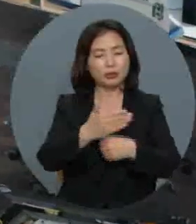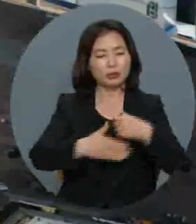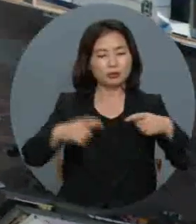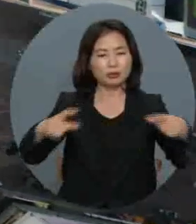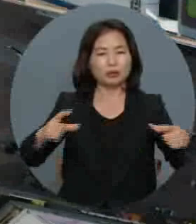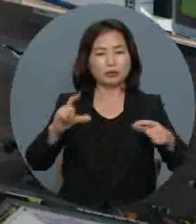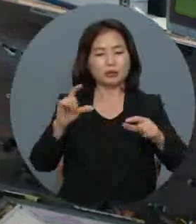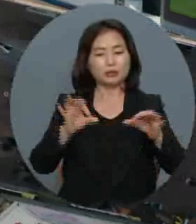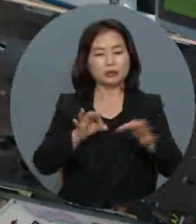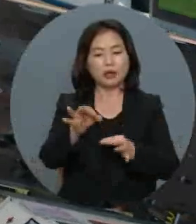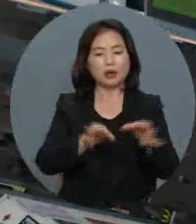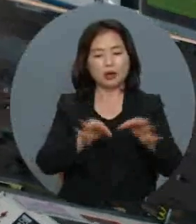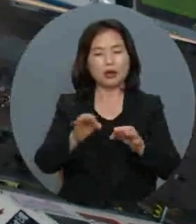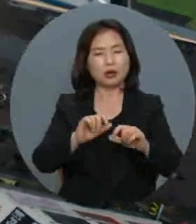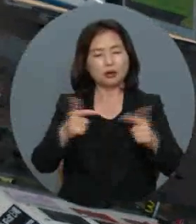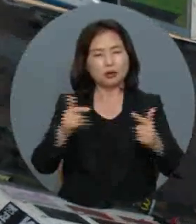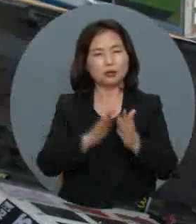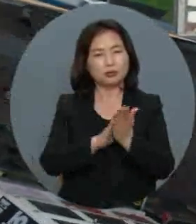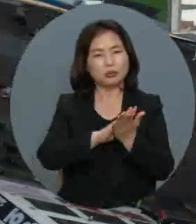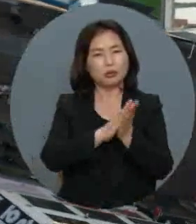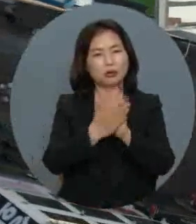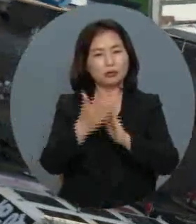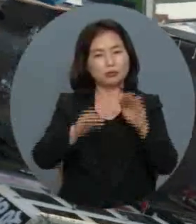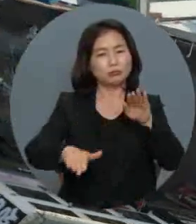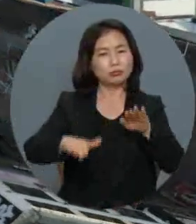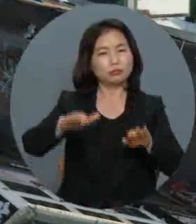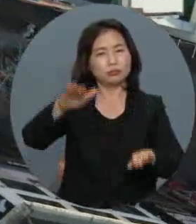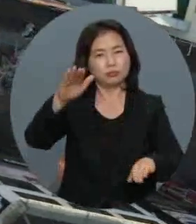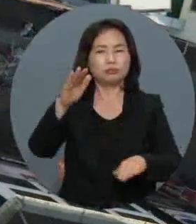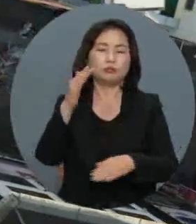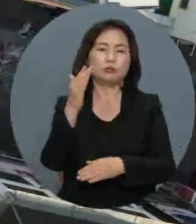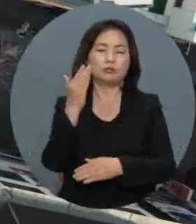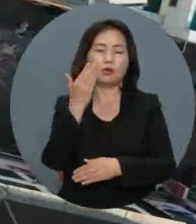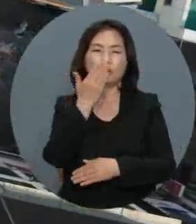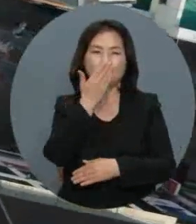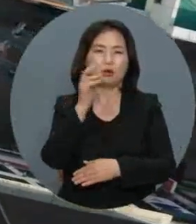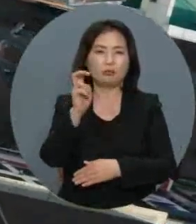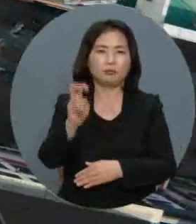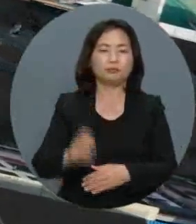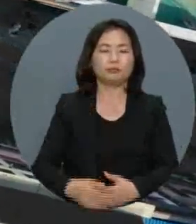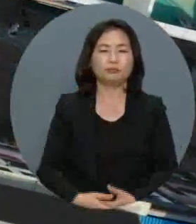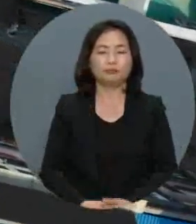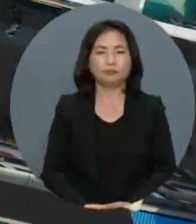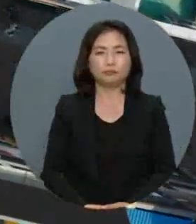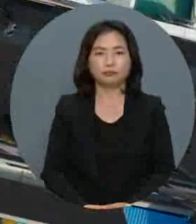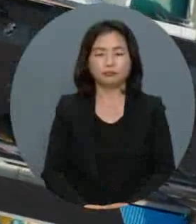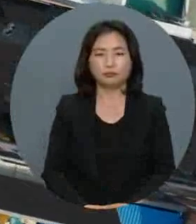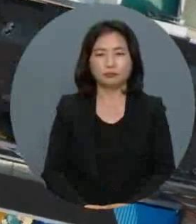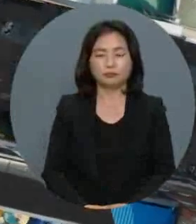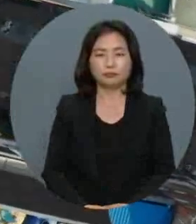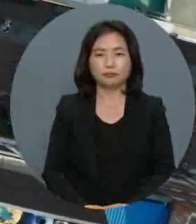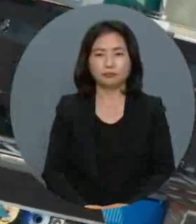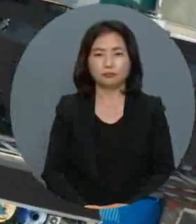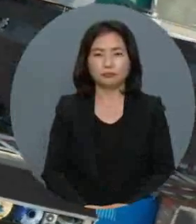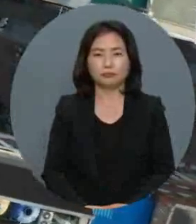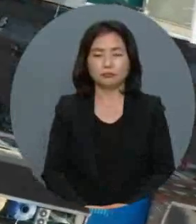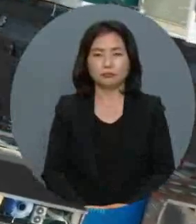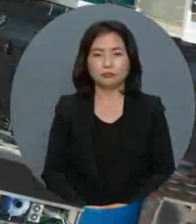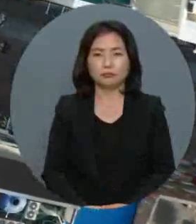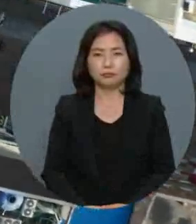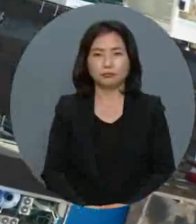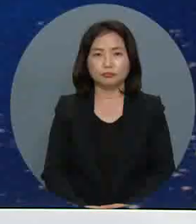지역 상권의 지각 변동 폭은 더 커질 것으로 예상됩니다. MBC 뉴스 박재영입니다.